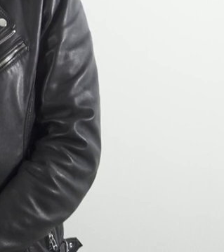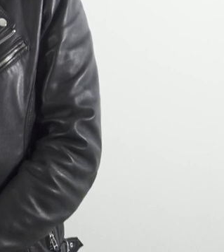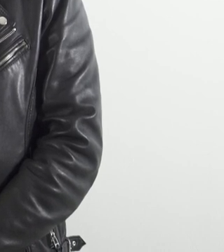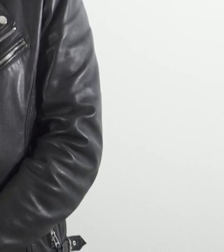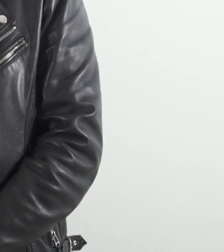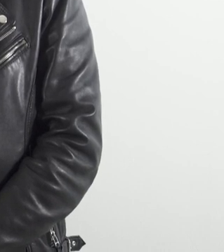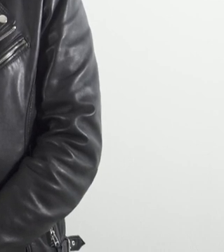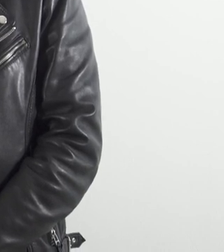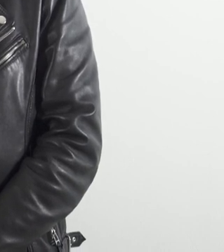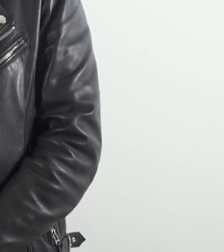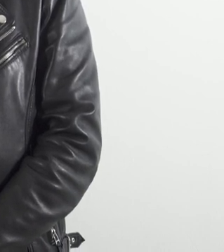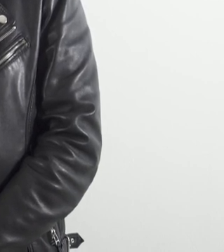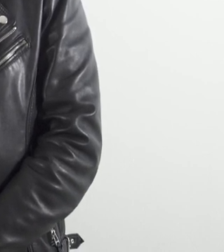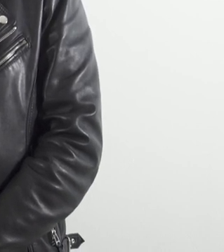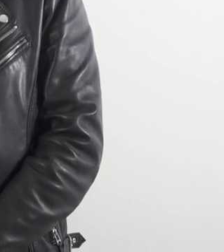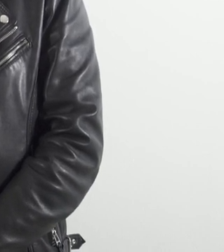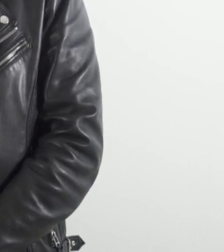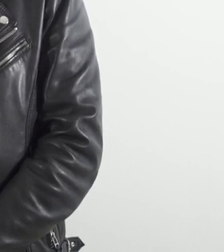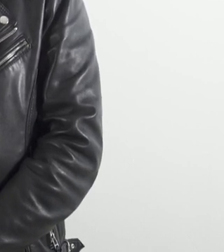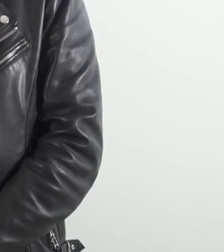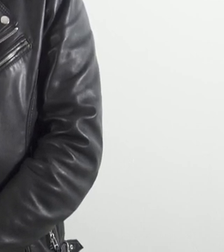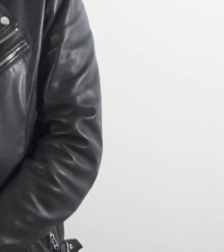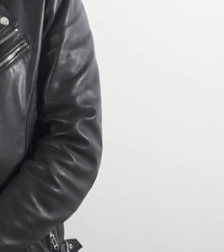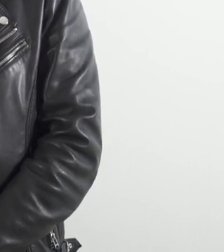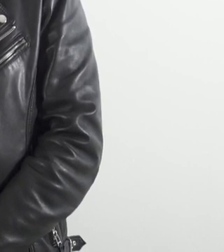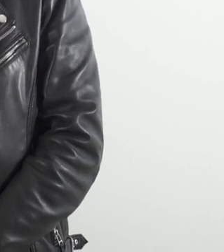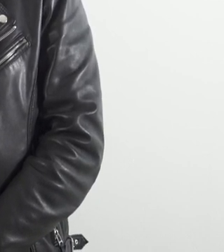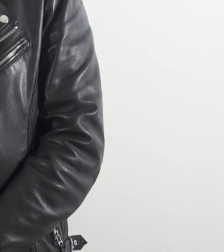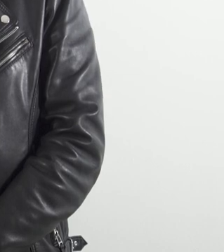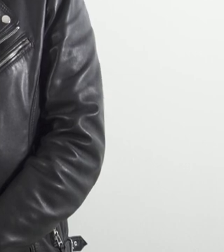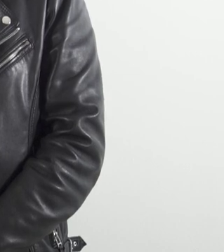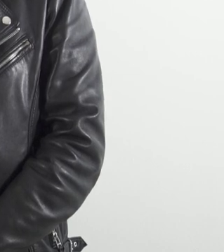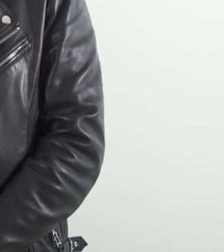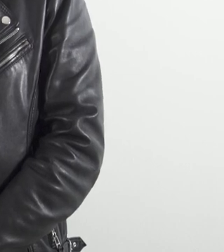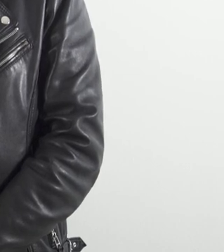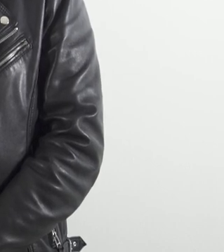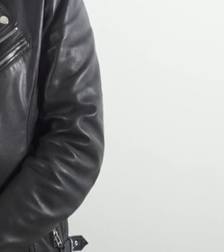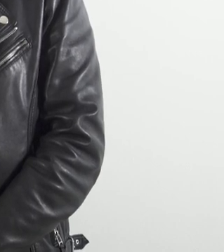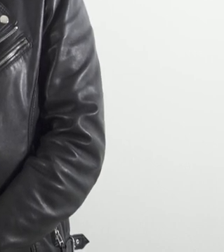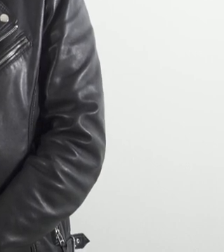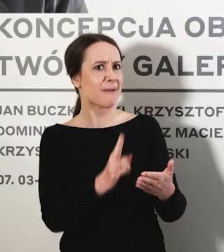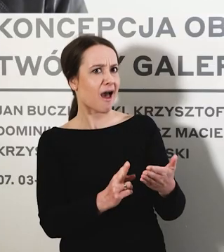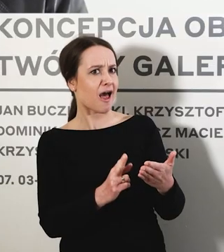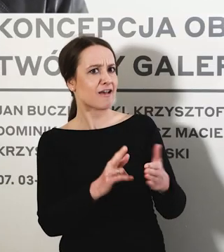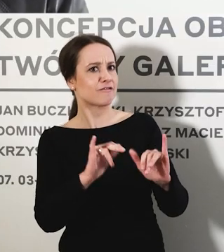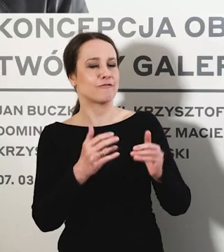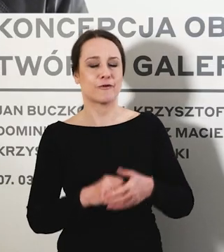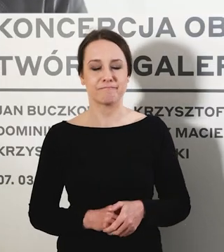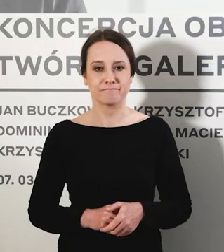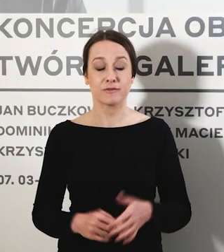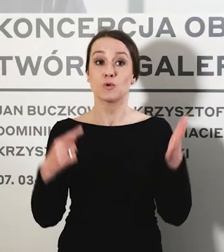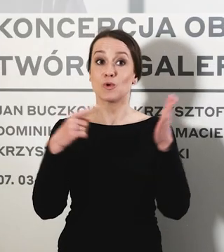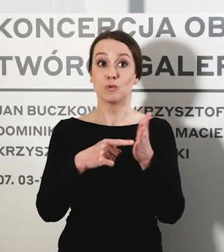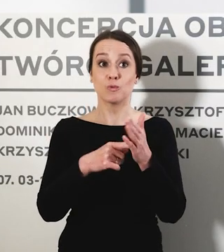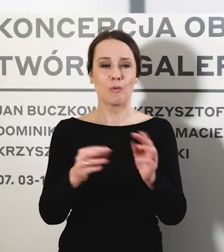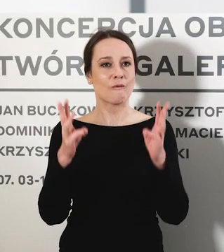mediów ale może przede wszystkim jest samego malarstwa i jego kondycji oczywiście ważne